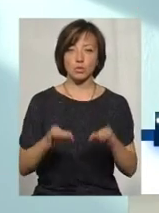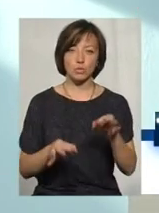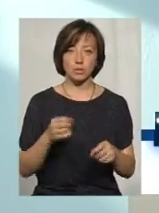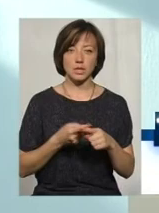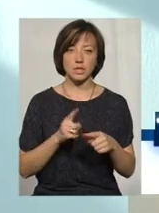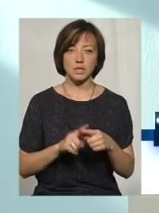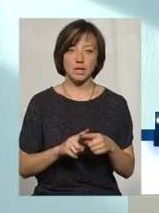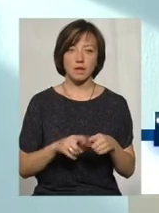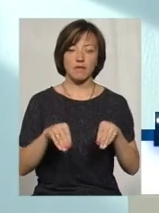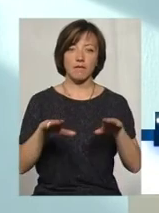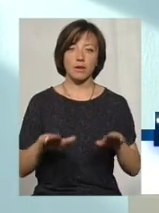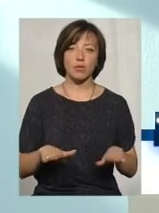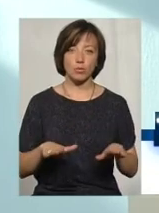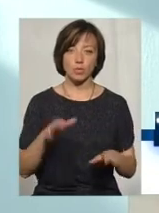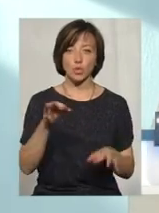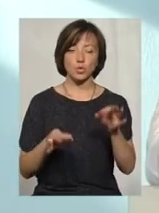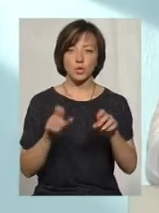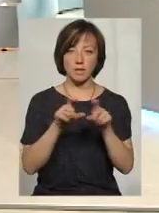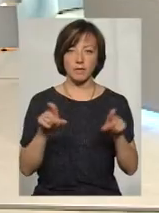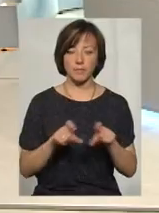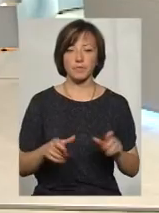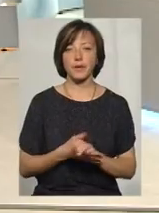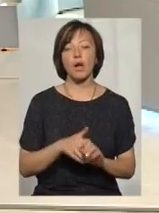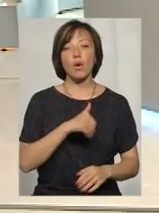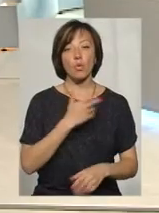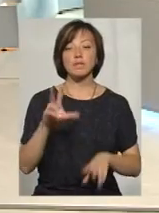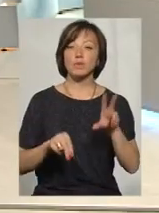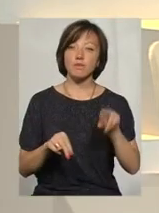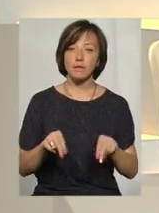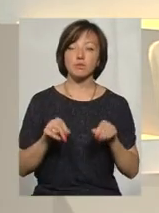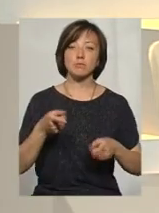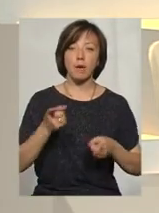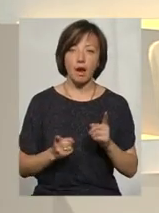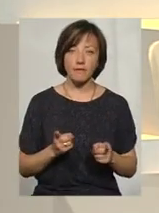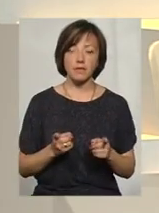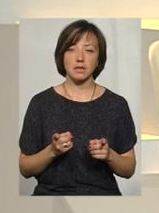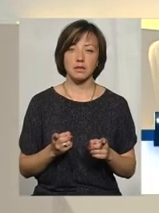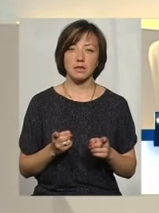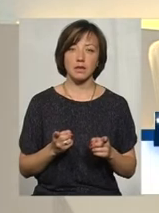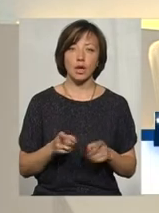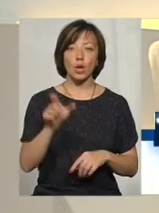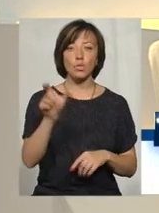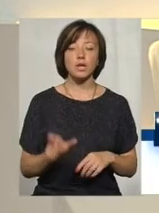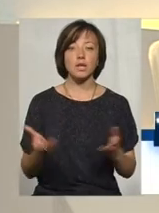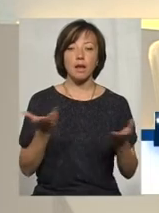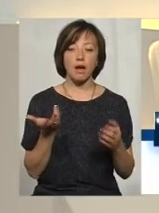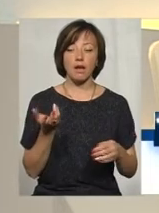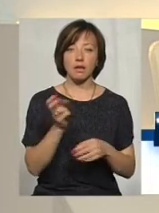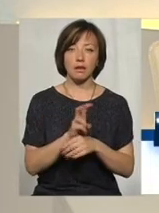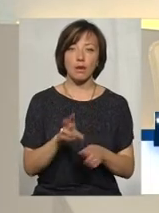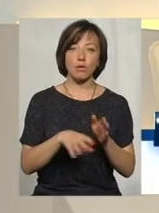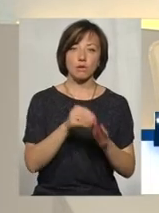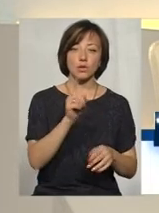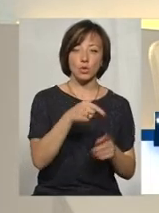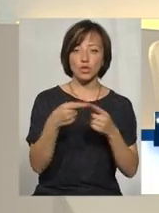є вироки судів по корупціонерам. Що ж, хочеться сподіватися, що справді людина, яка йде голосувати за того